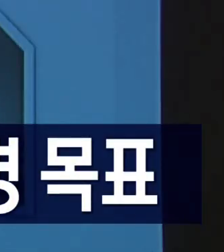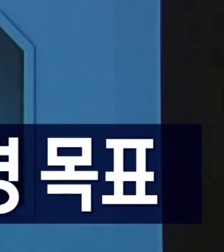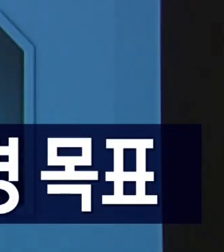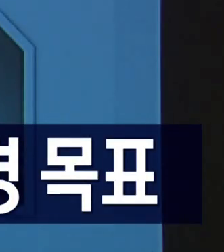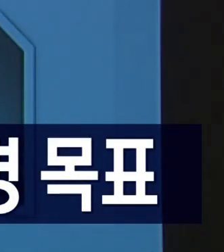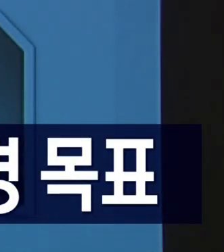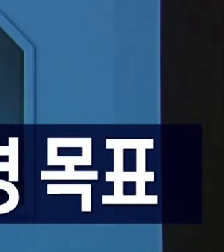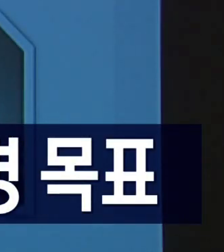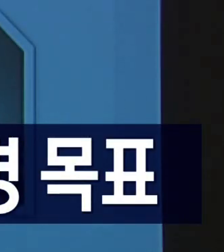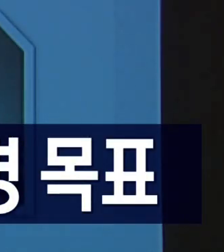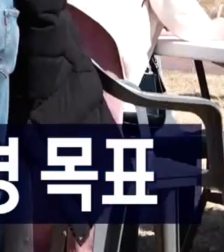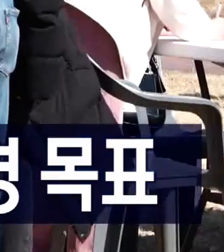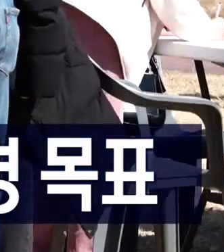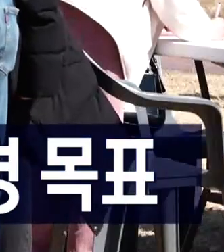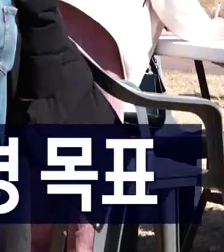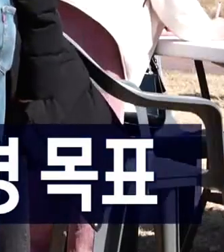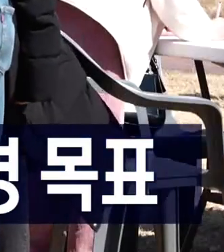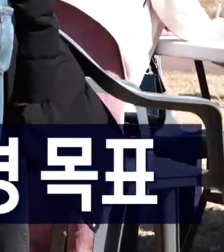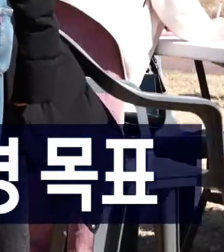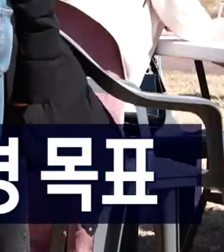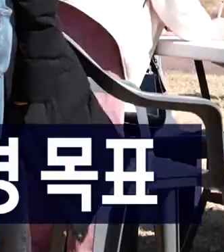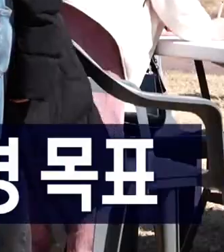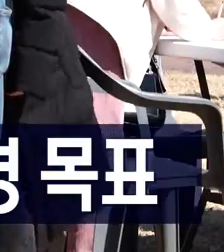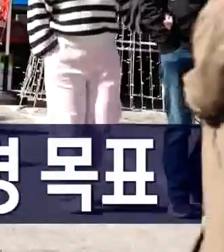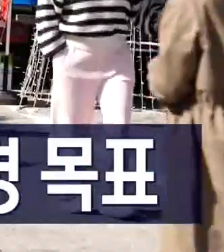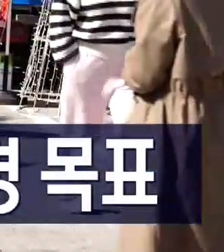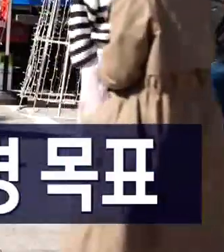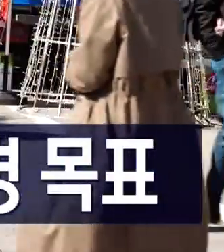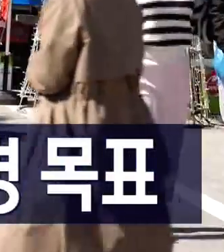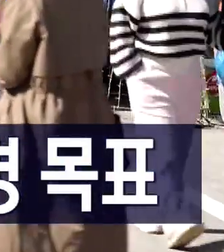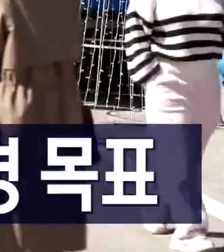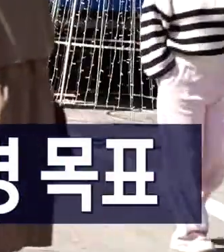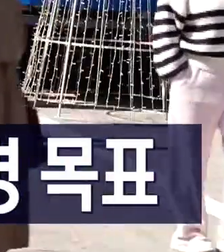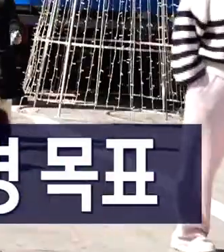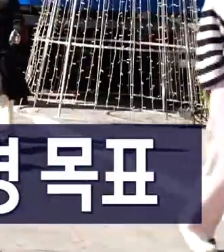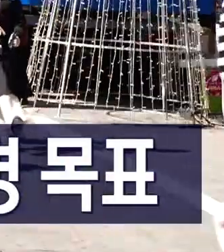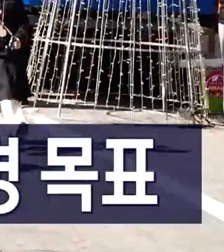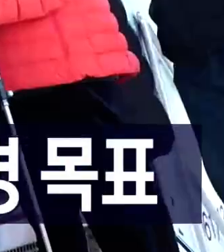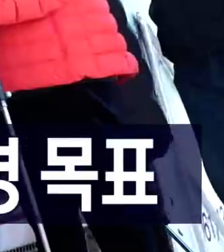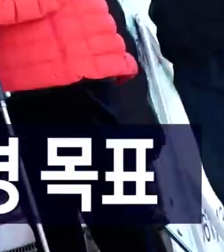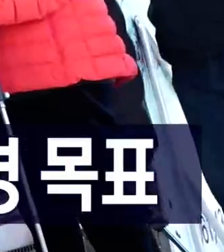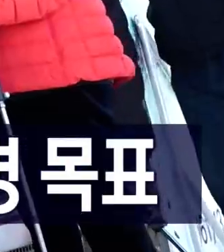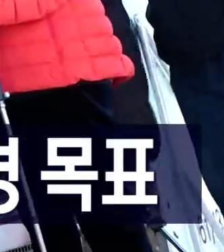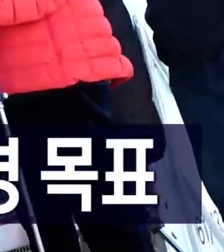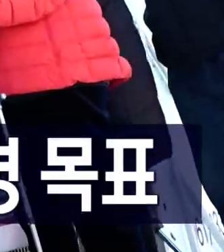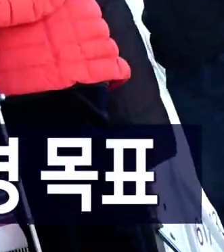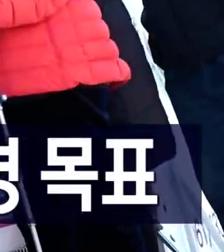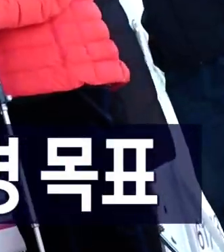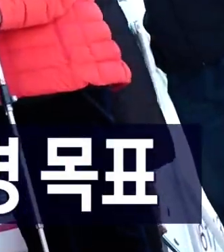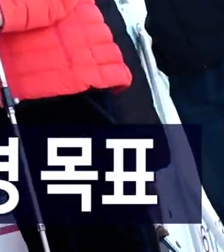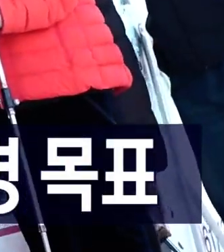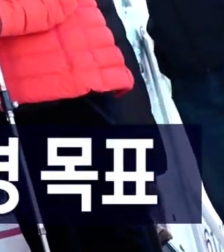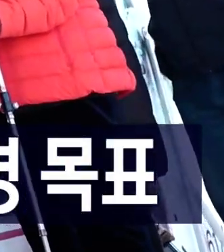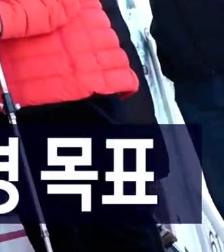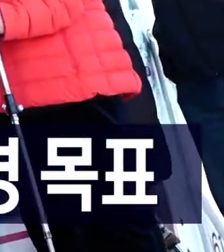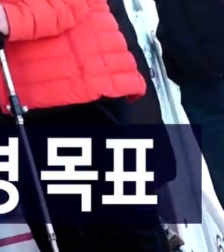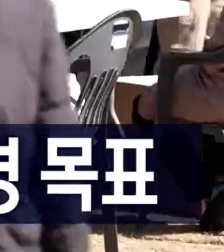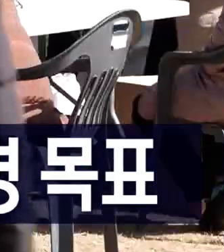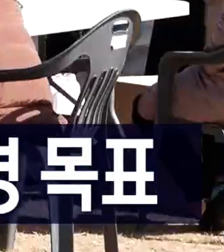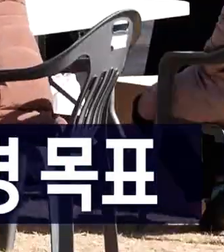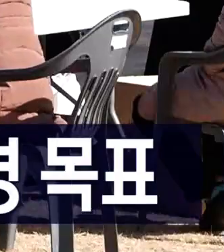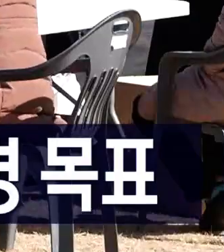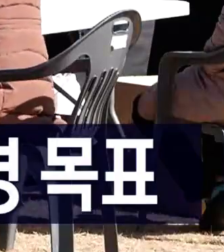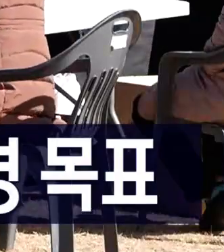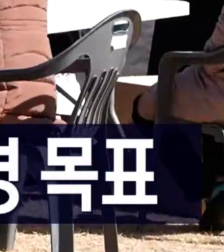전라남도가 전남 사랑의 서포터즈 100만 명 만들기에 본격 나섰습니다. 인구 늘리기가 사실상 어렵다 보니 타지에 사는 사람들이